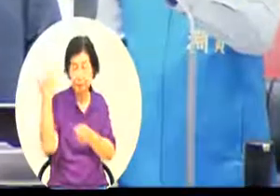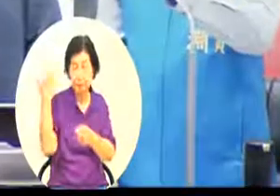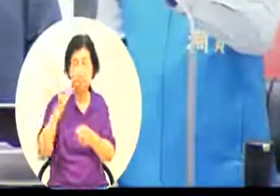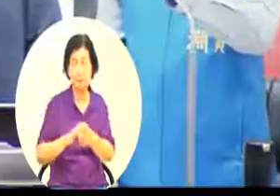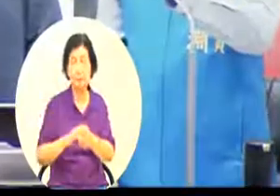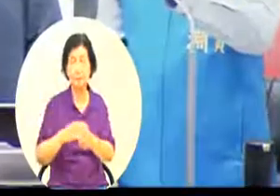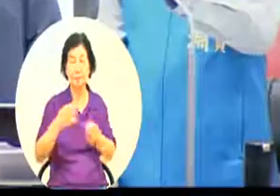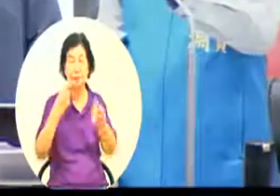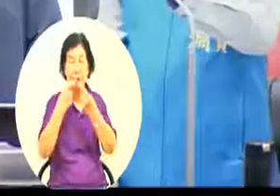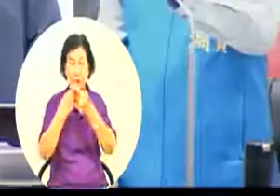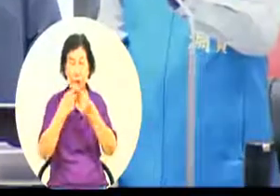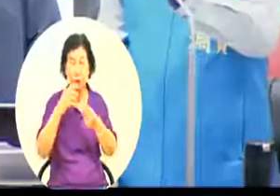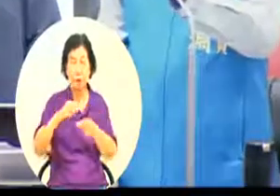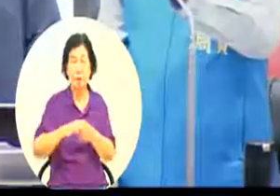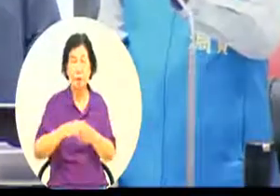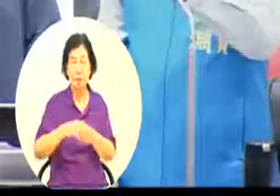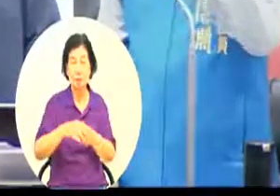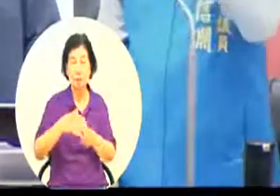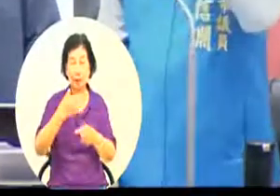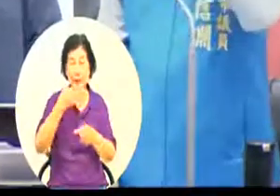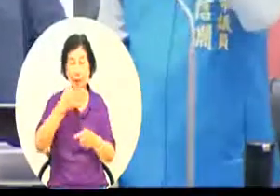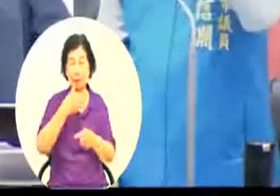运有地下